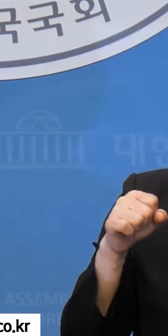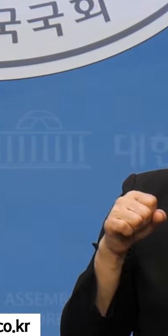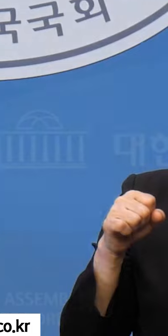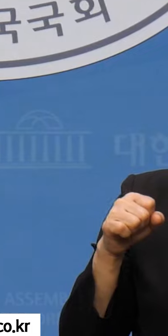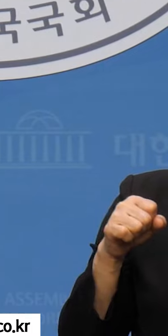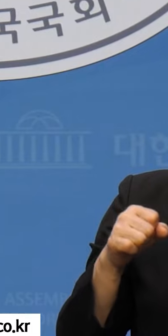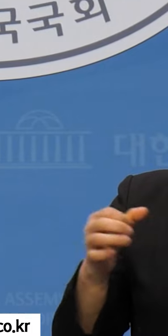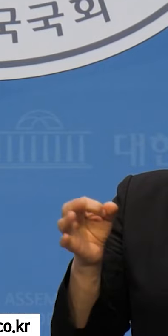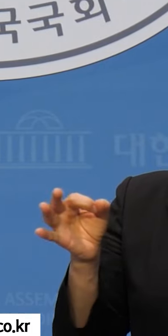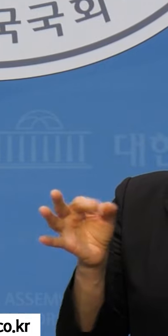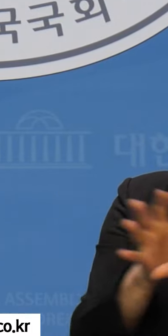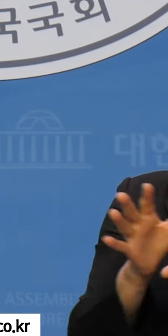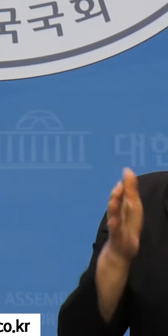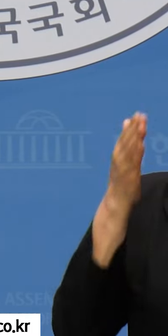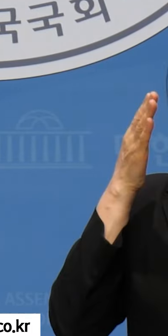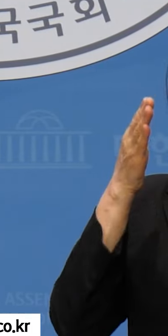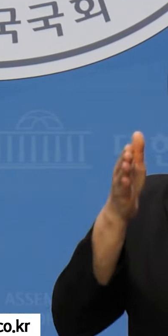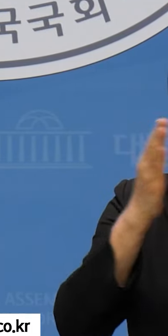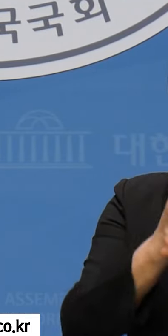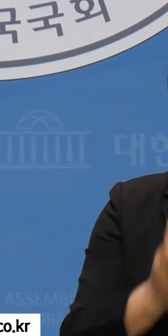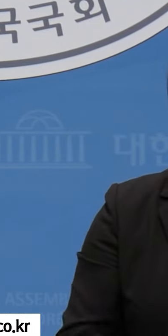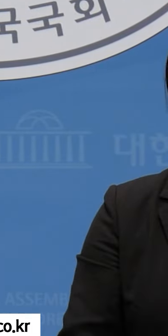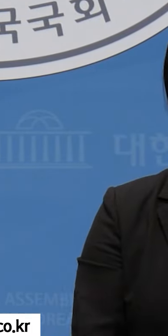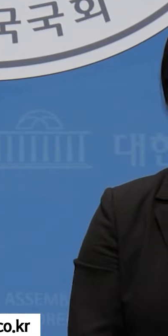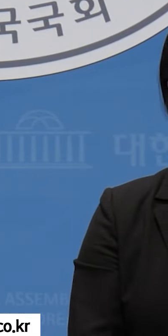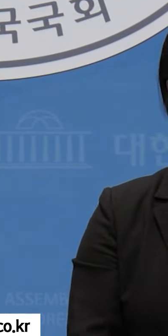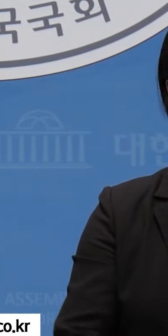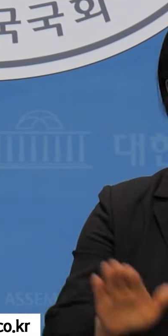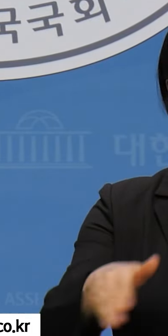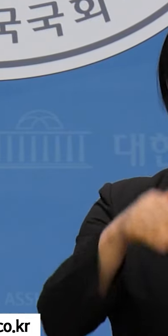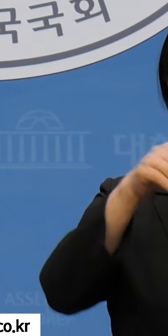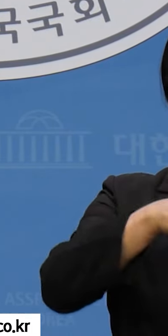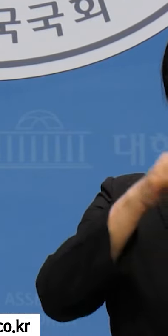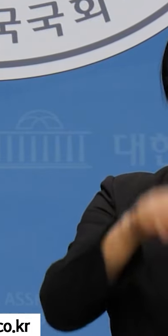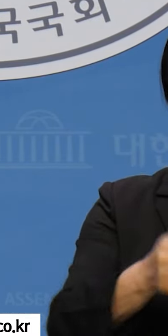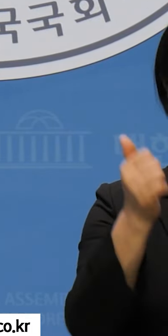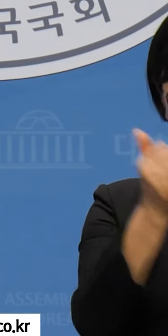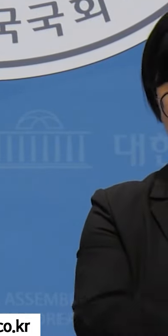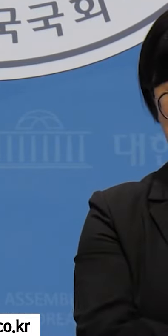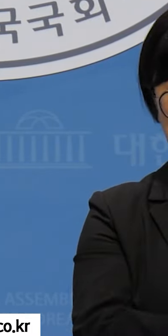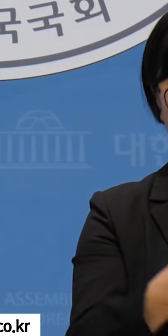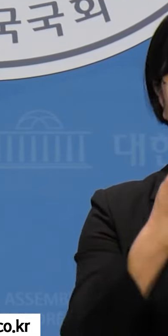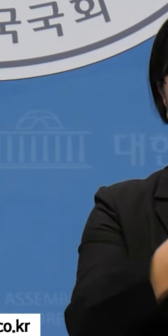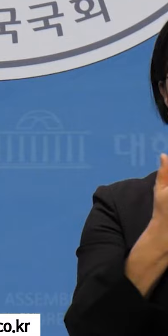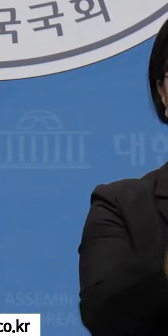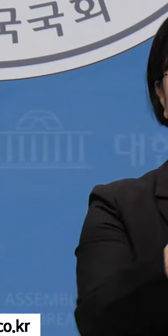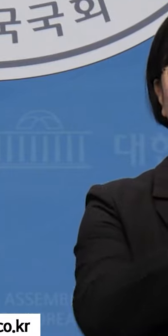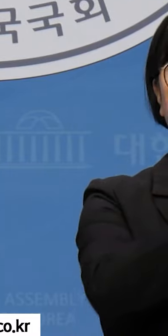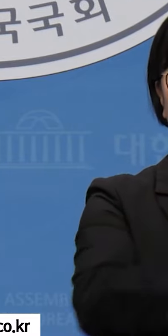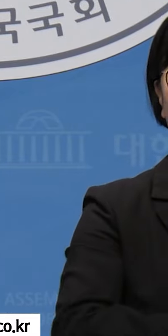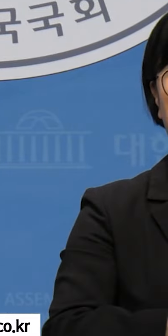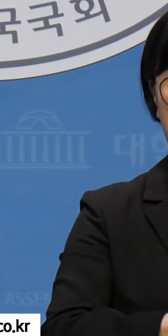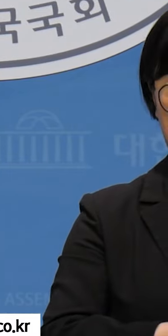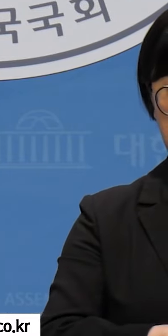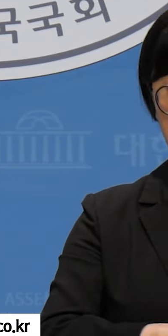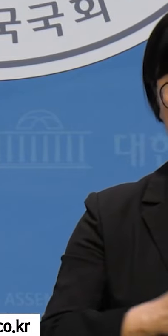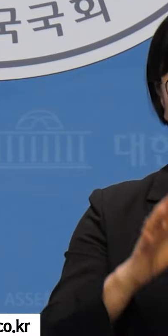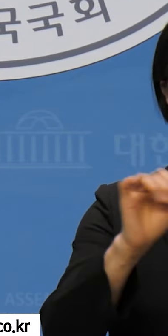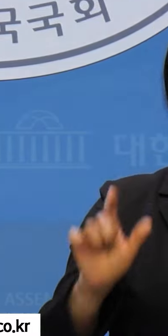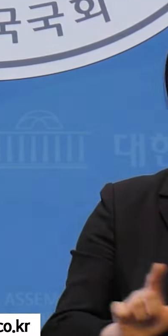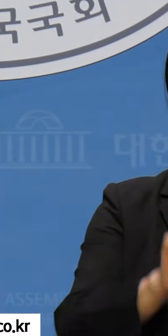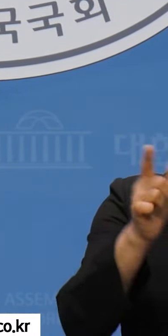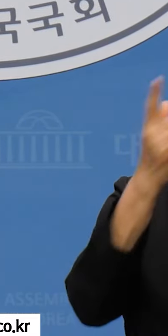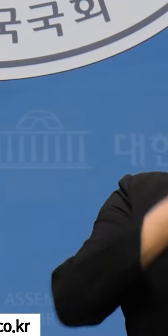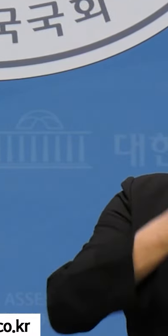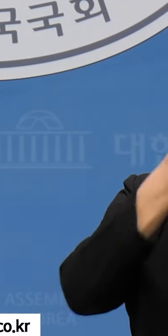반대 세력 제거에 몰두하고 있습니다. 이번 총선에 패배하면 민주주의는 후퇴하고 민생은